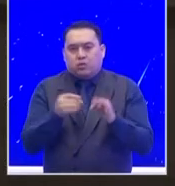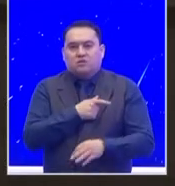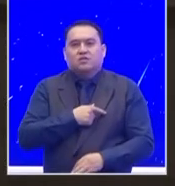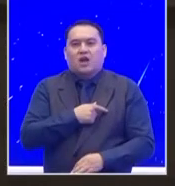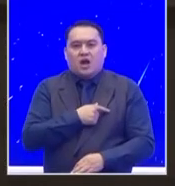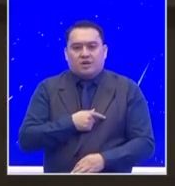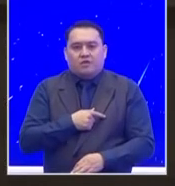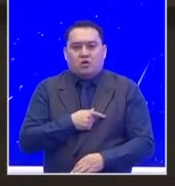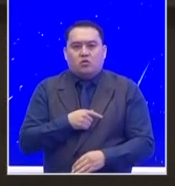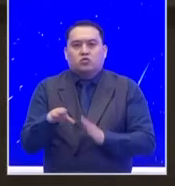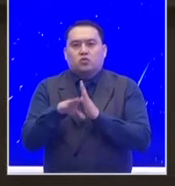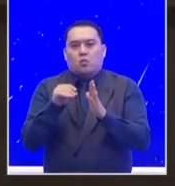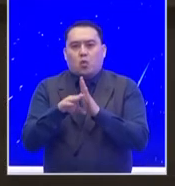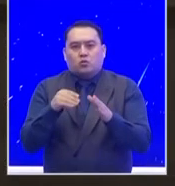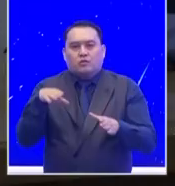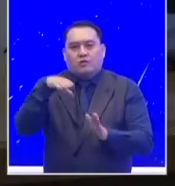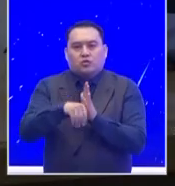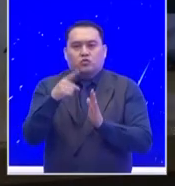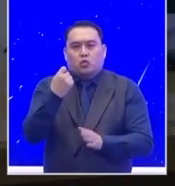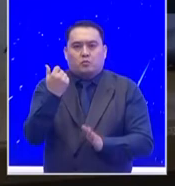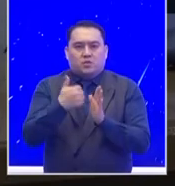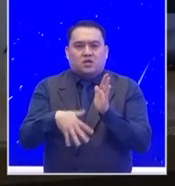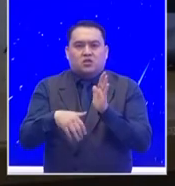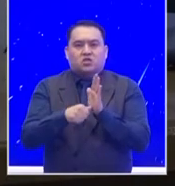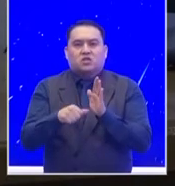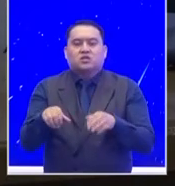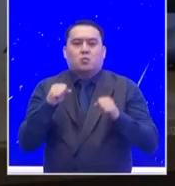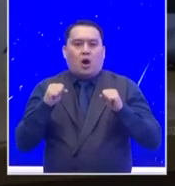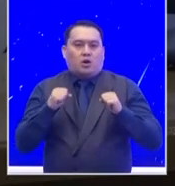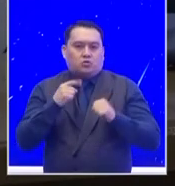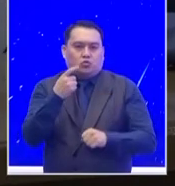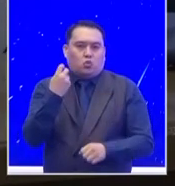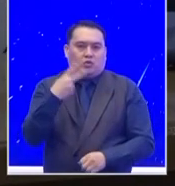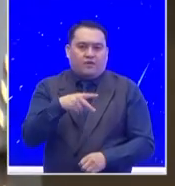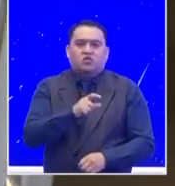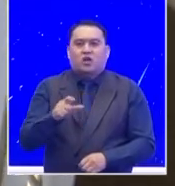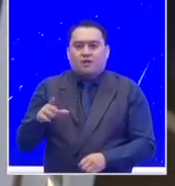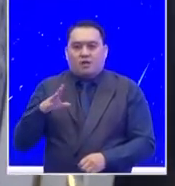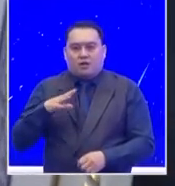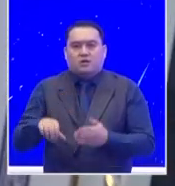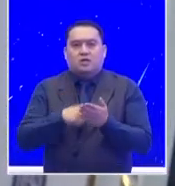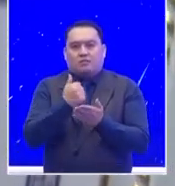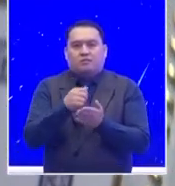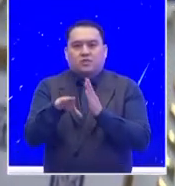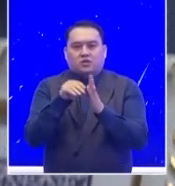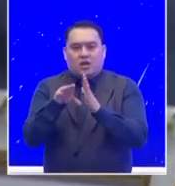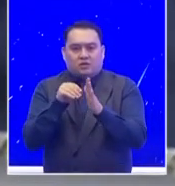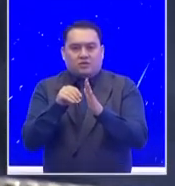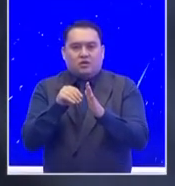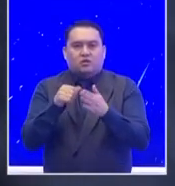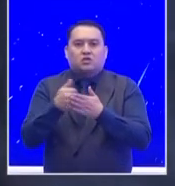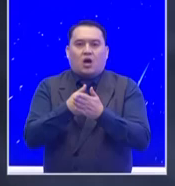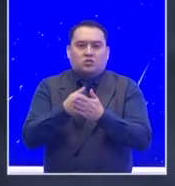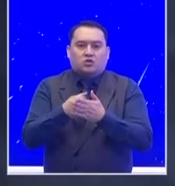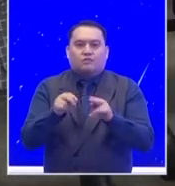тренеров. К слову, в сборную команду вошли 156 спортсменов. Из них 120 человек в основном составе. В числе